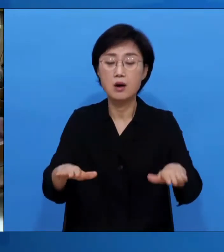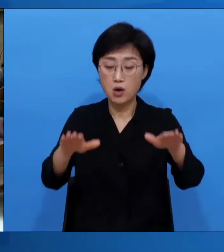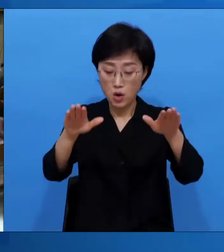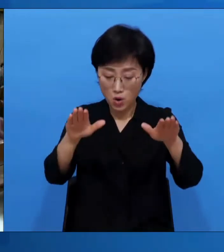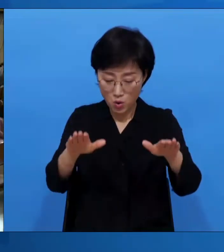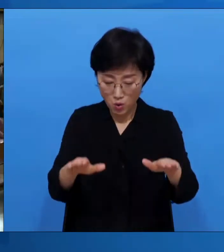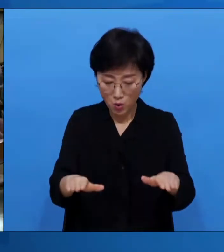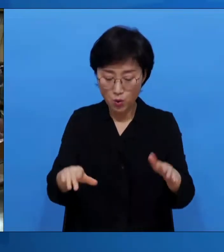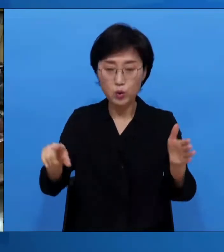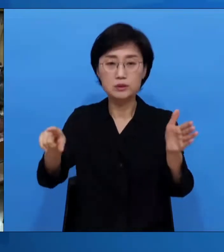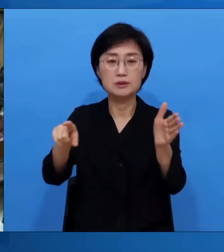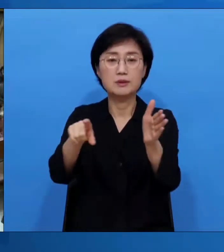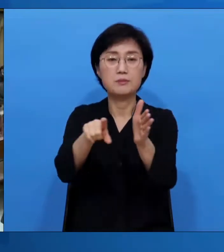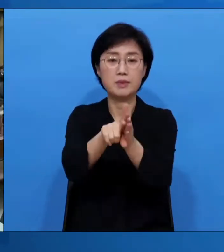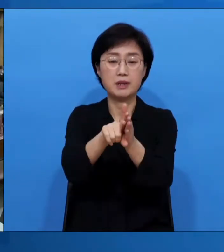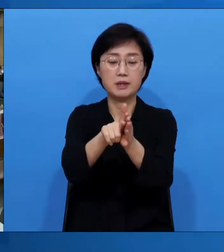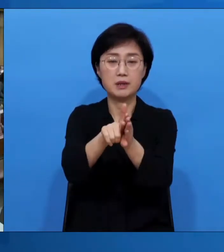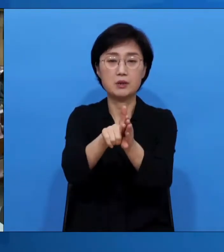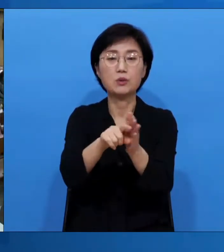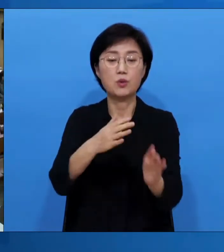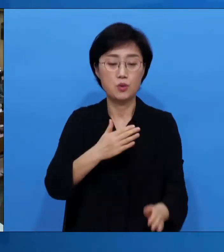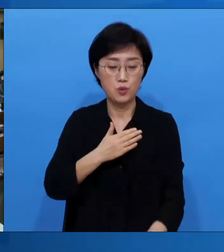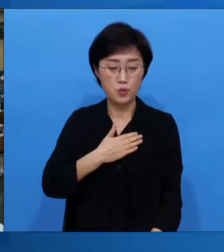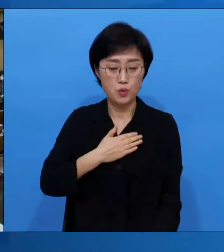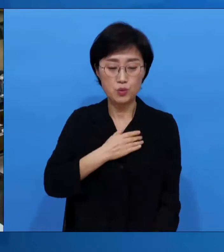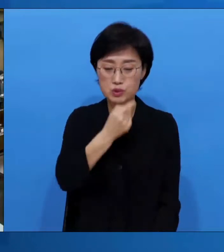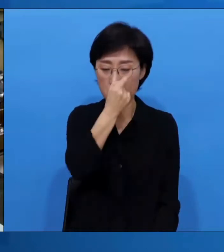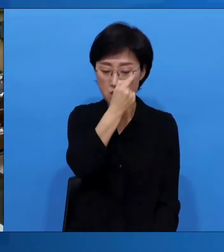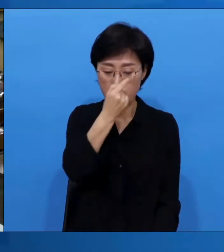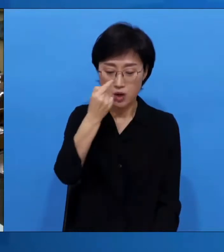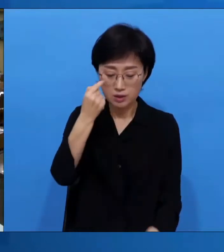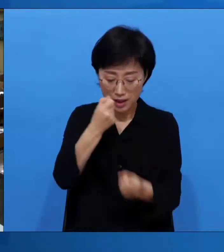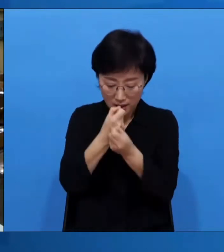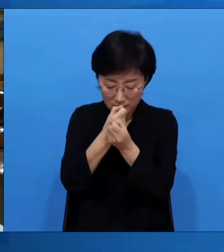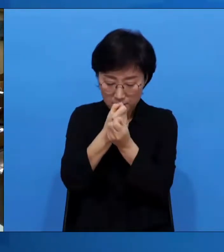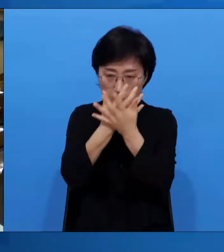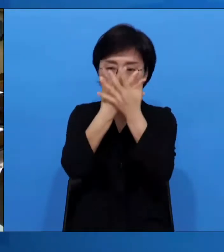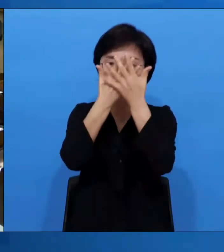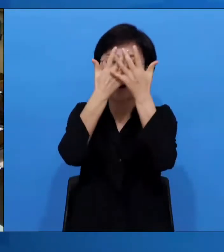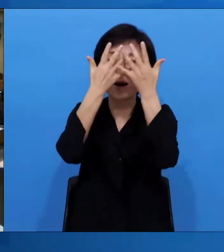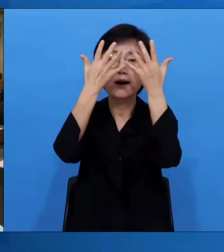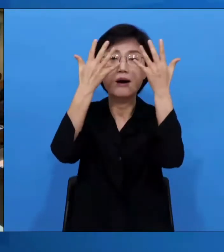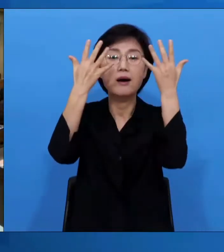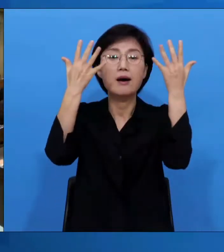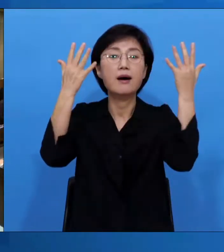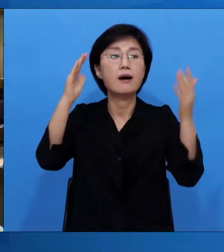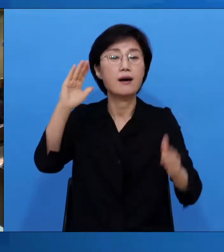사라져 오늘 믿고서 내 눈